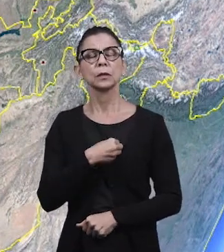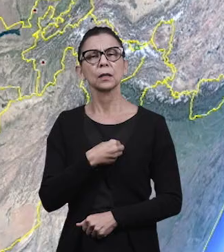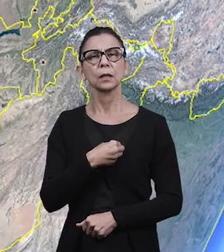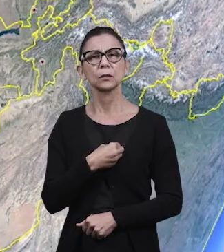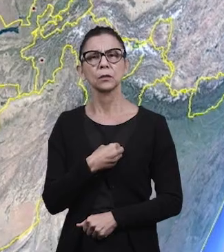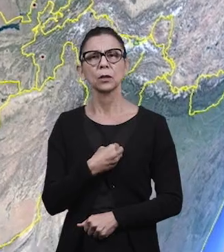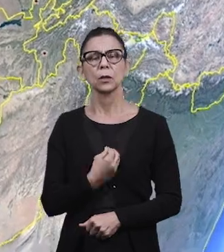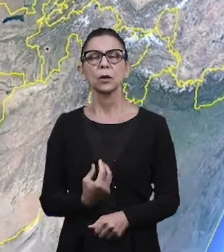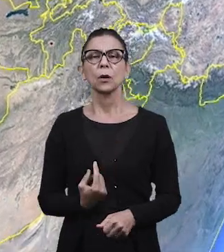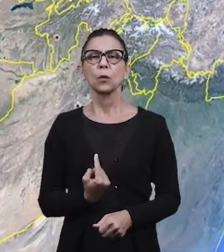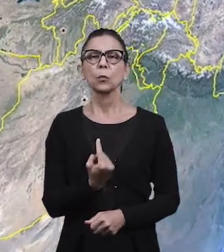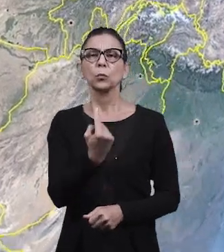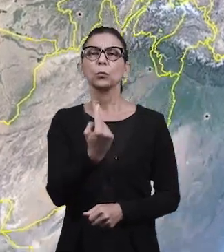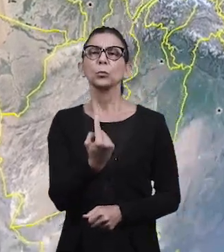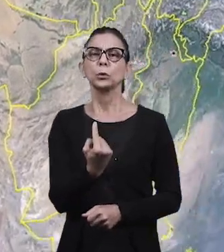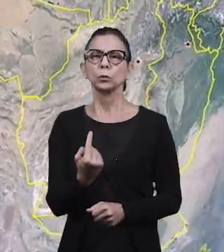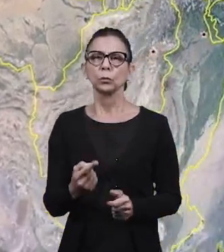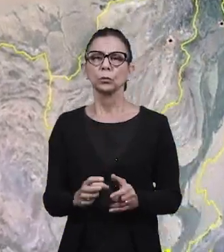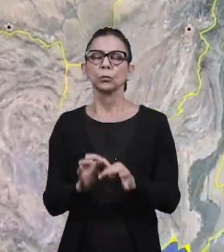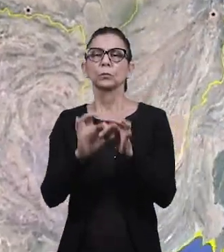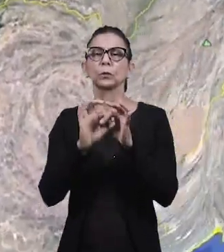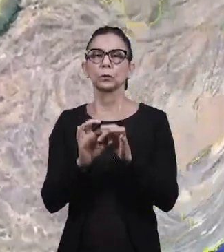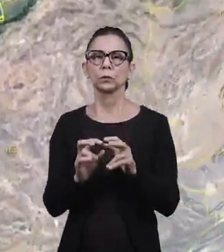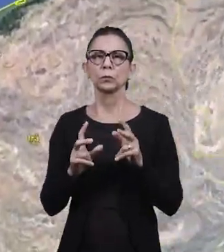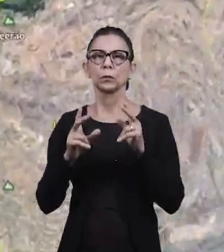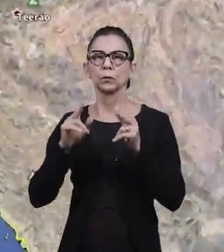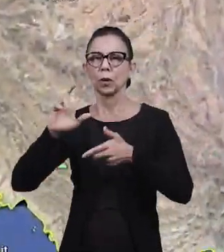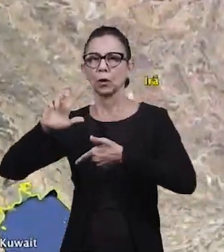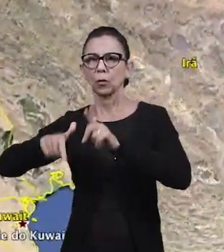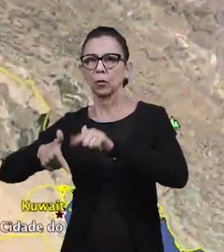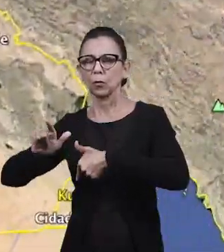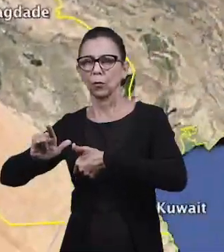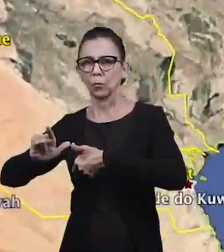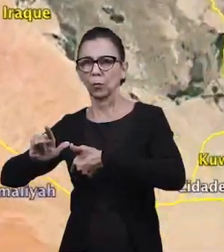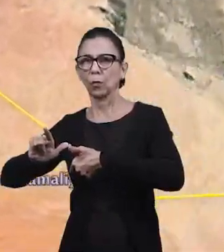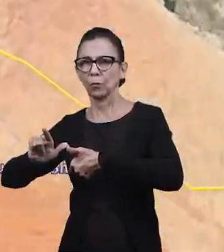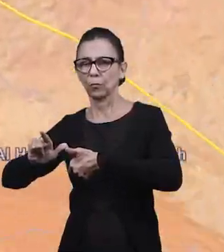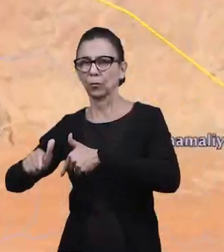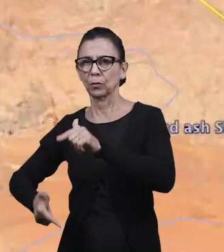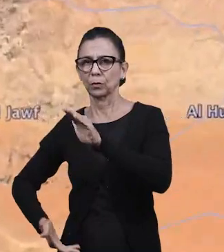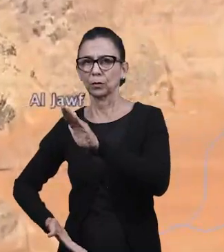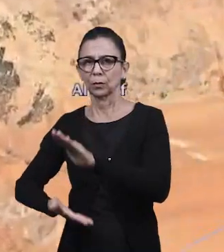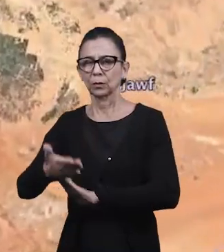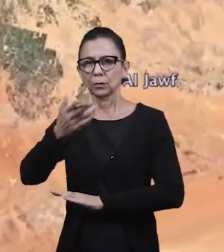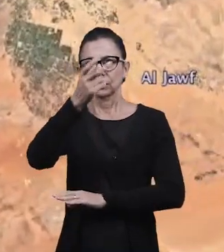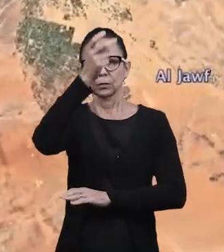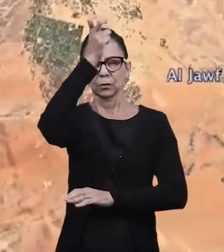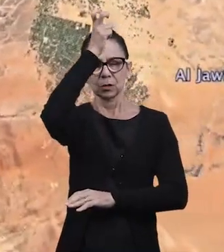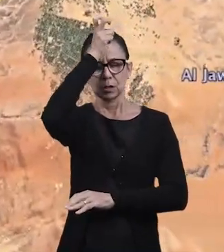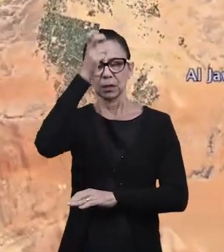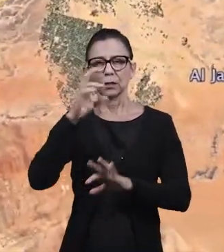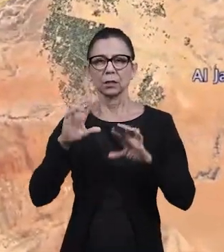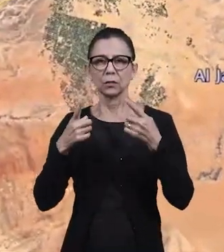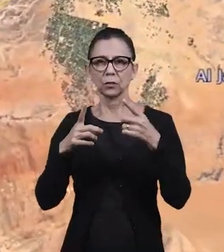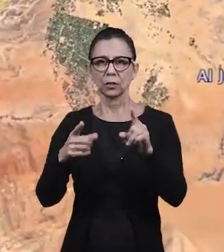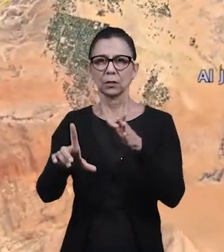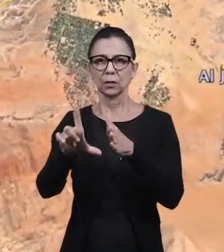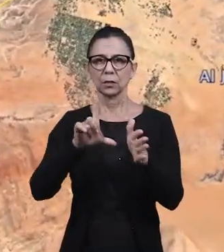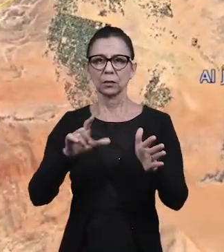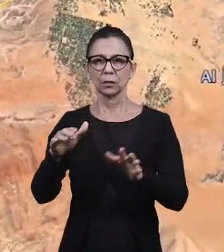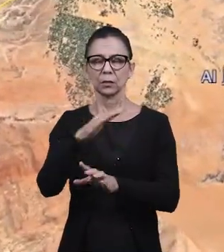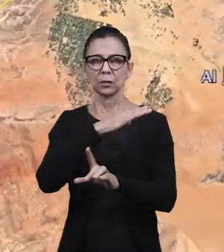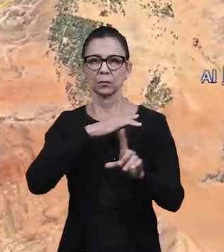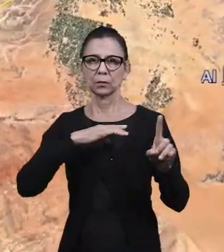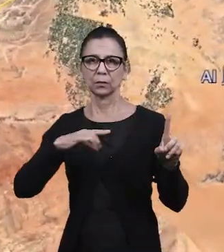vivent un moment d'unité et de communion, comme l'ont vécu les Hébreux à leur sortie d'Égypte, les disciples avec le